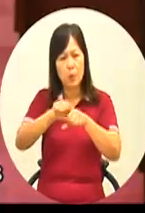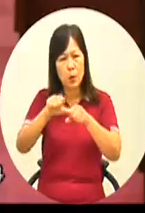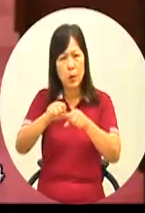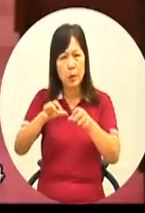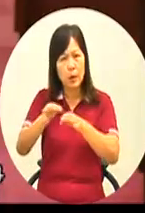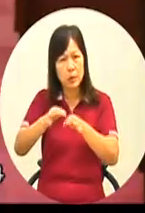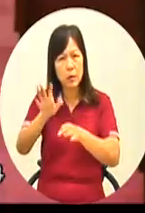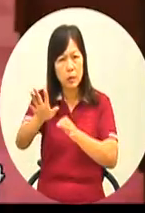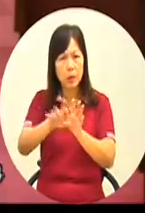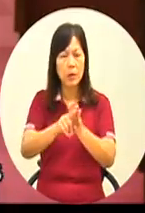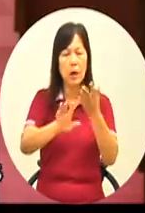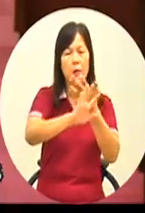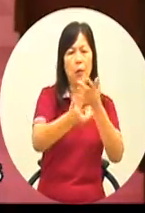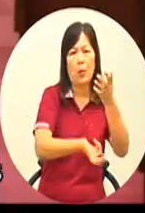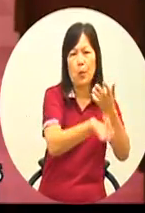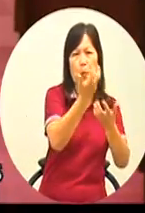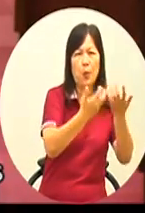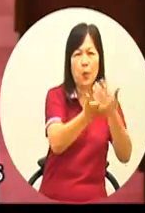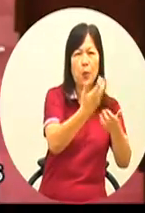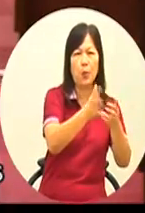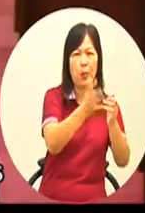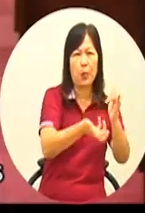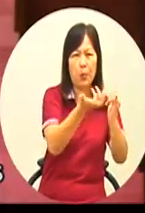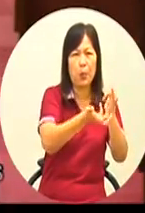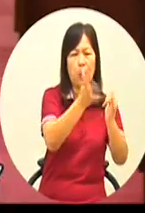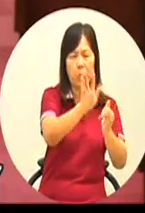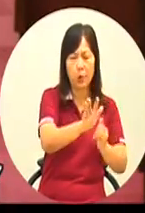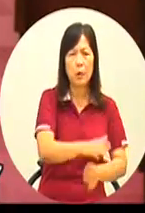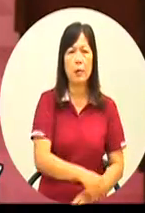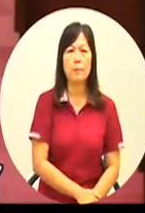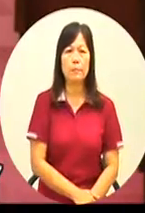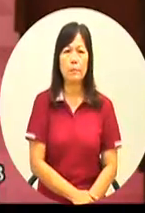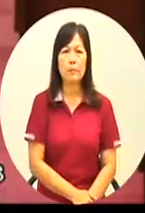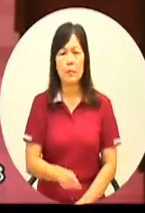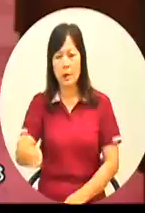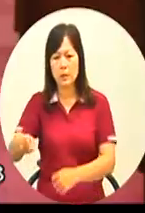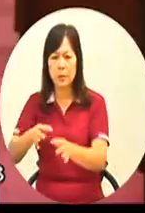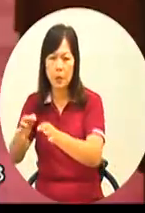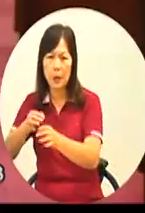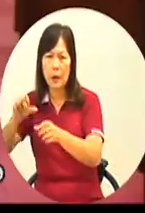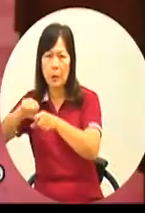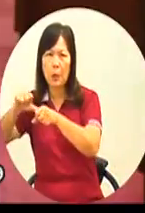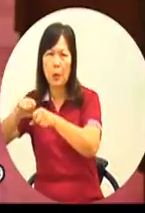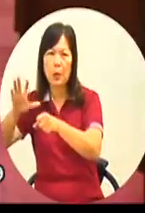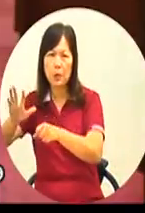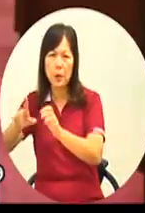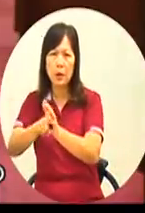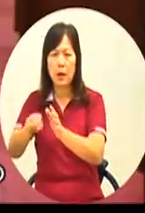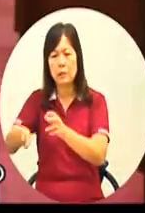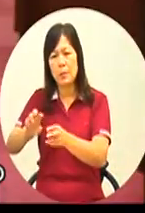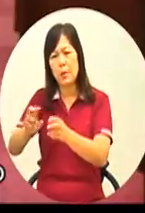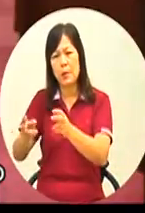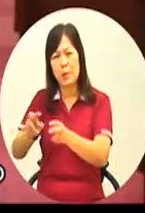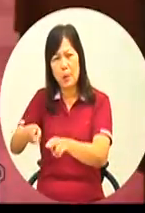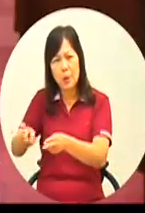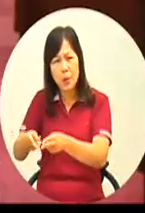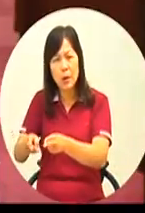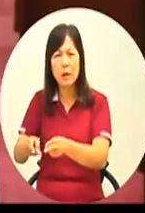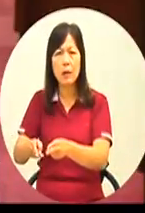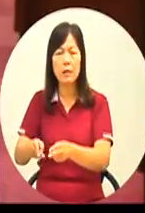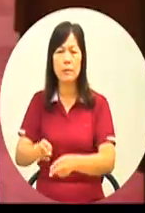迄边在焚化炉里，迄个焚化炉里烧大体啊，啊这边才用这烟尘弹，啊底下当场咧烘咧创啥话无？